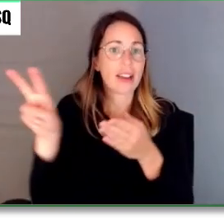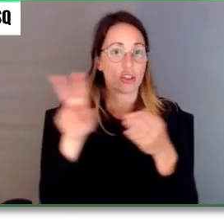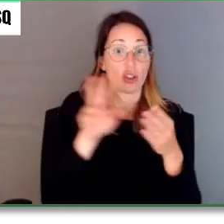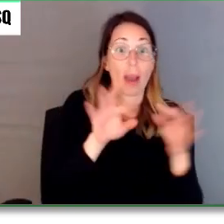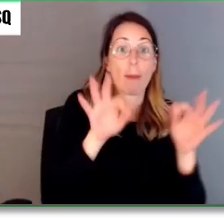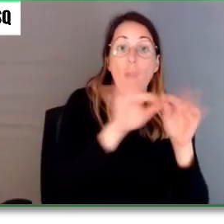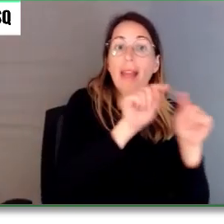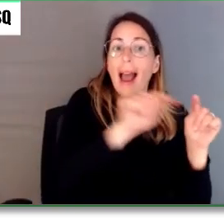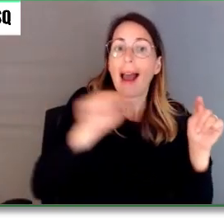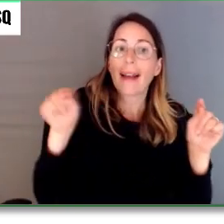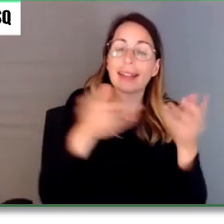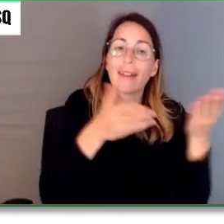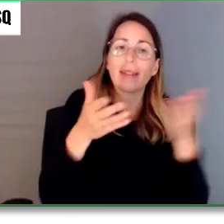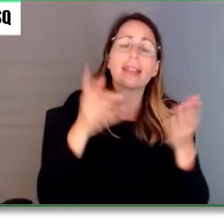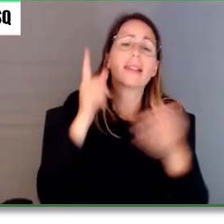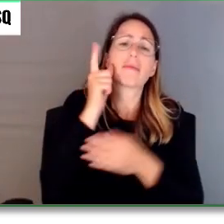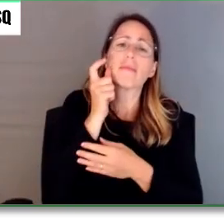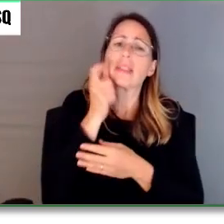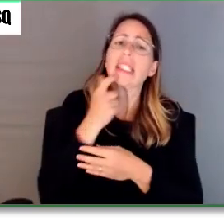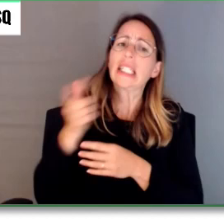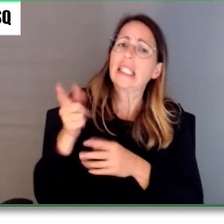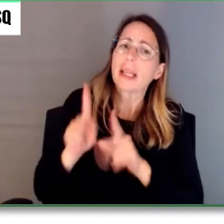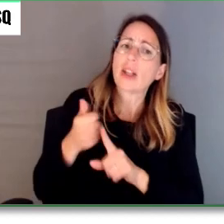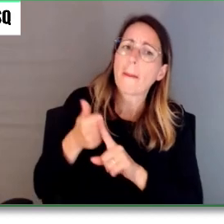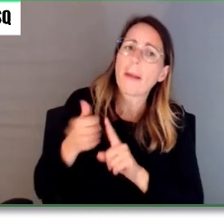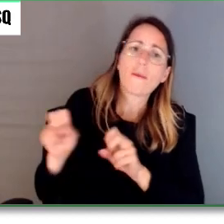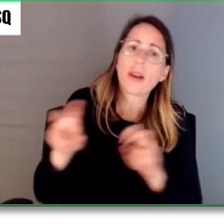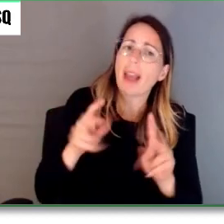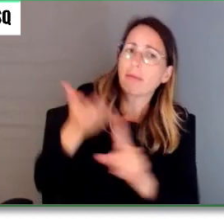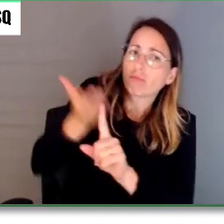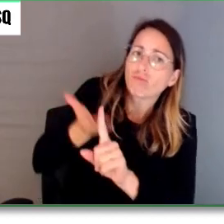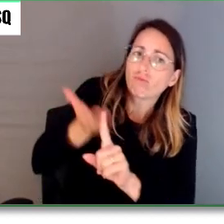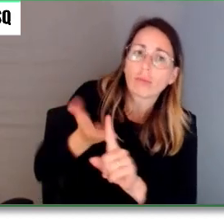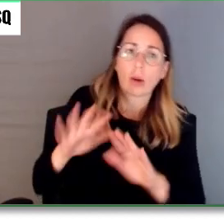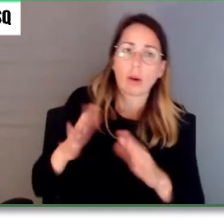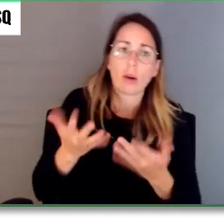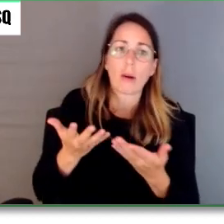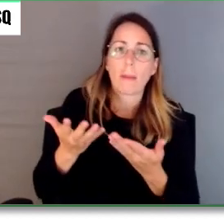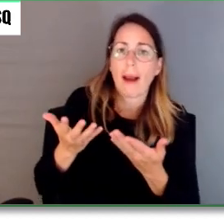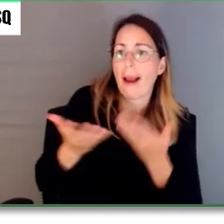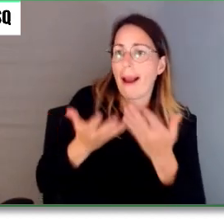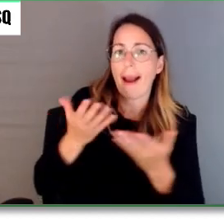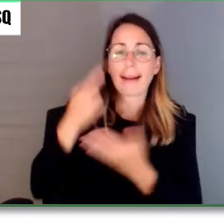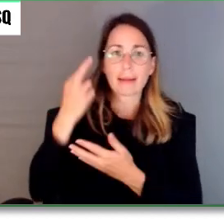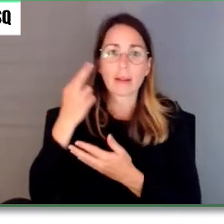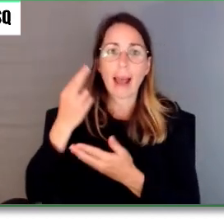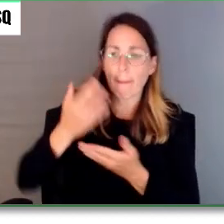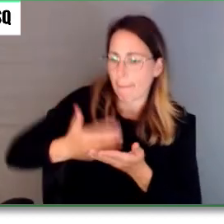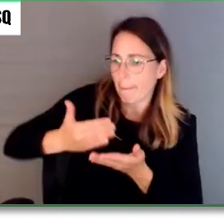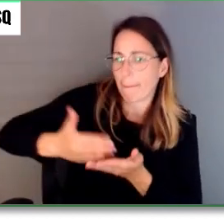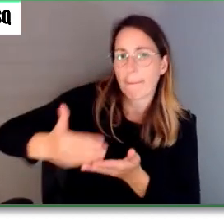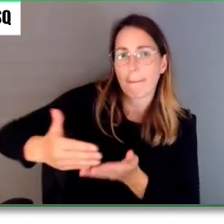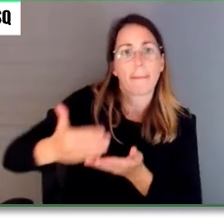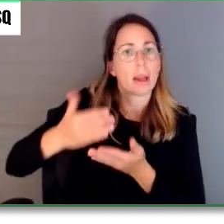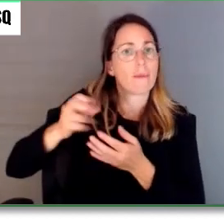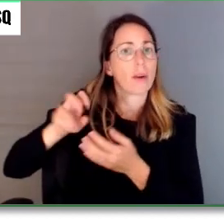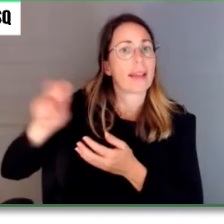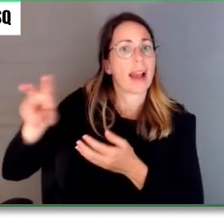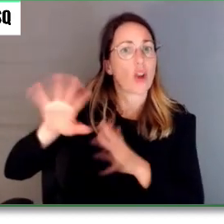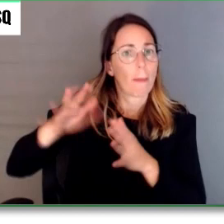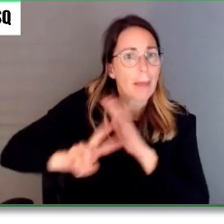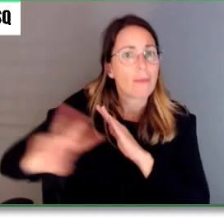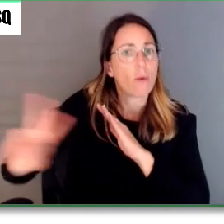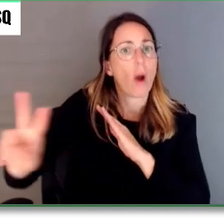question suivante. Qui est la personne qui voyage et comment est-ce qu'on aborde la question d'abordabilité tout le long du voyage? Comment il prévoit le voyage? Comment